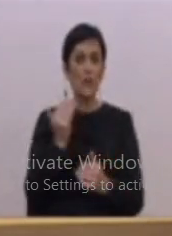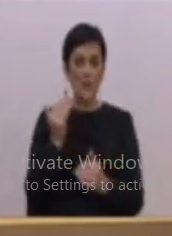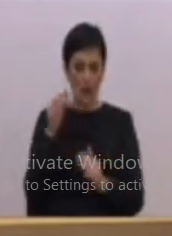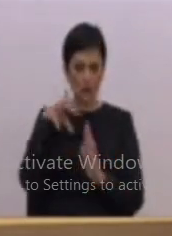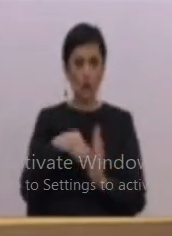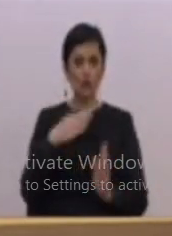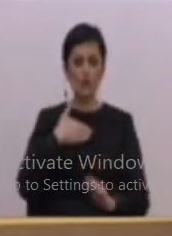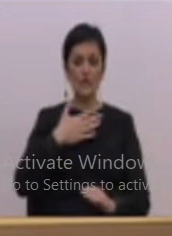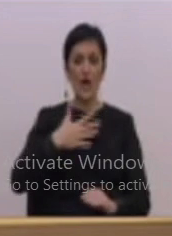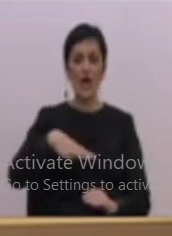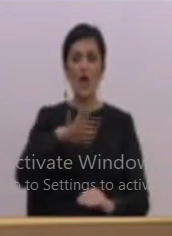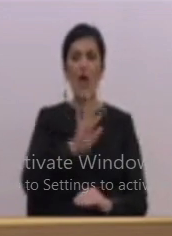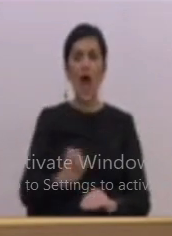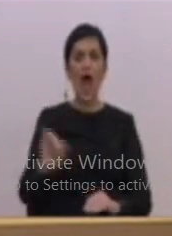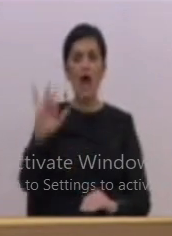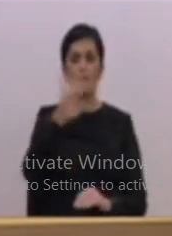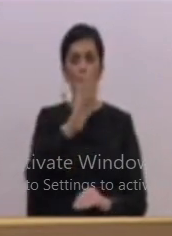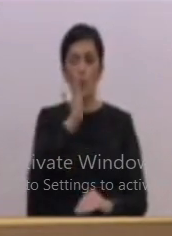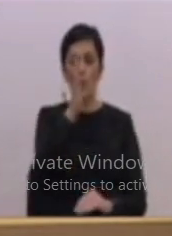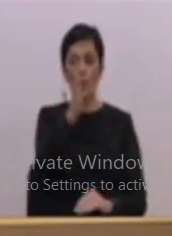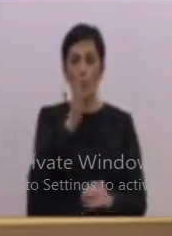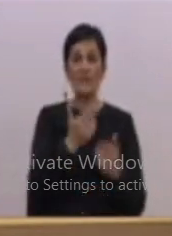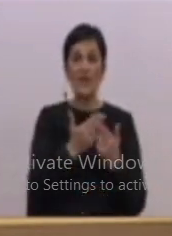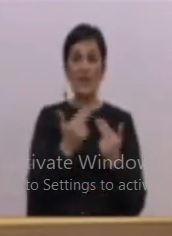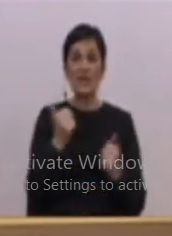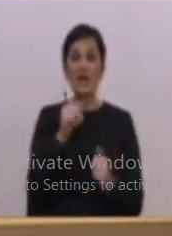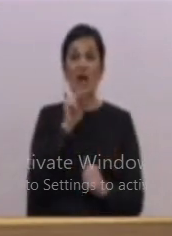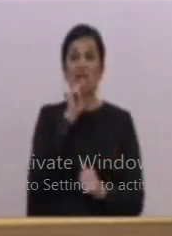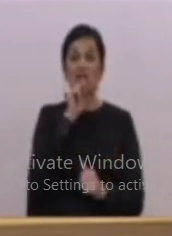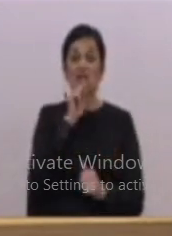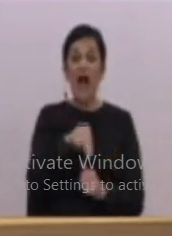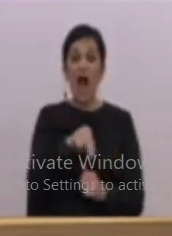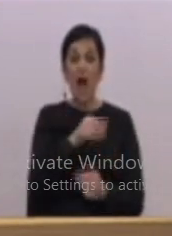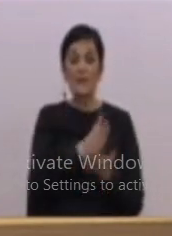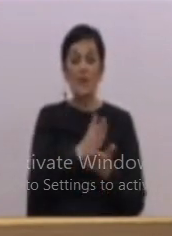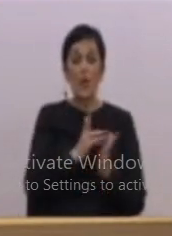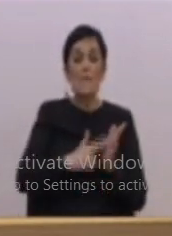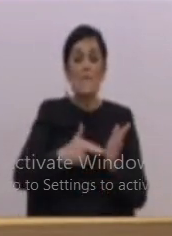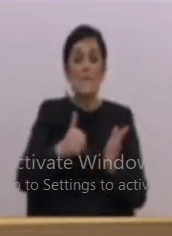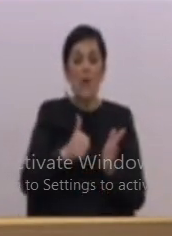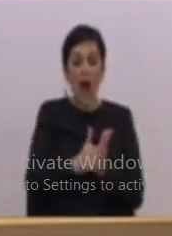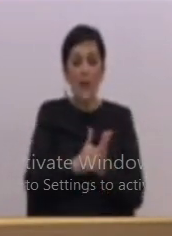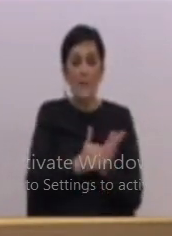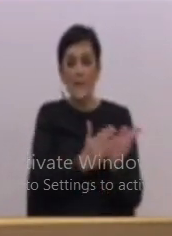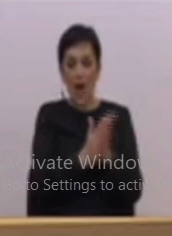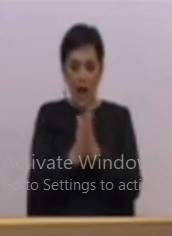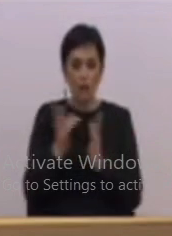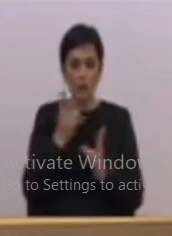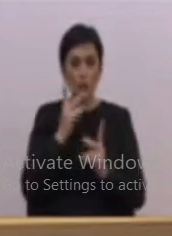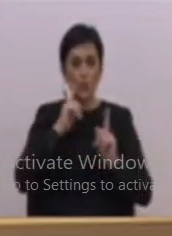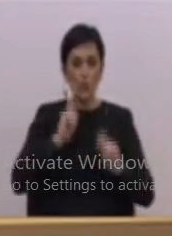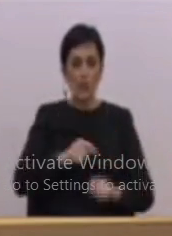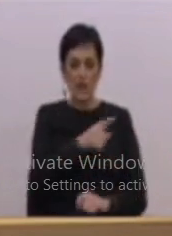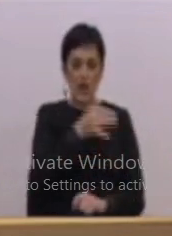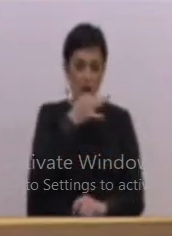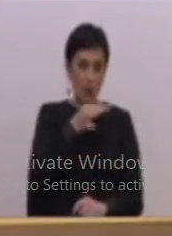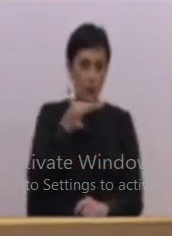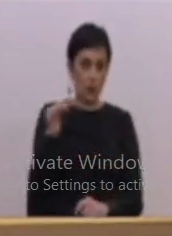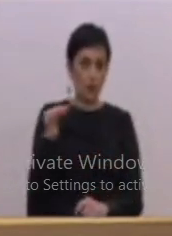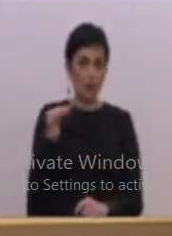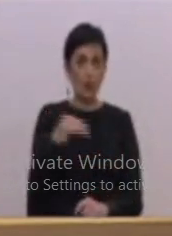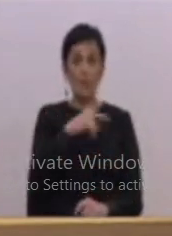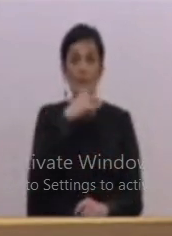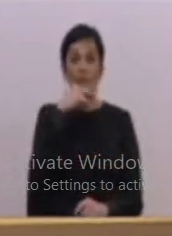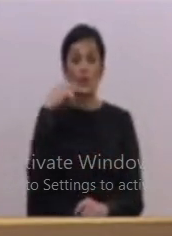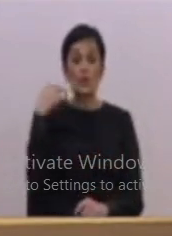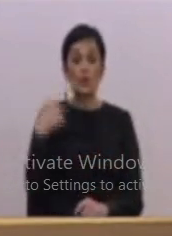am kveqnis evri momavlistvis da damnashave var da mapatieto unda getkva ukrainelebistvis